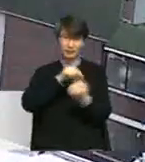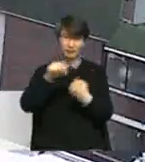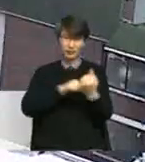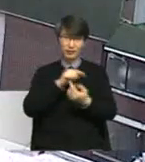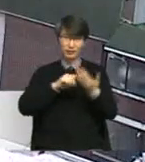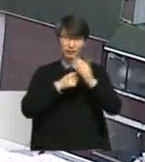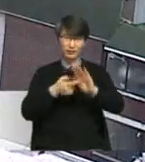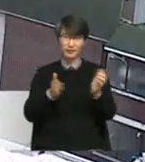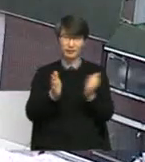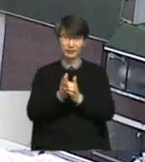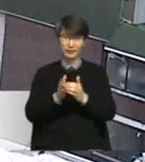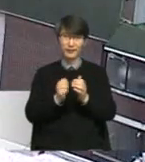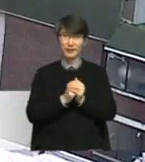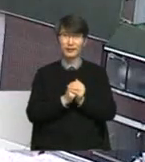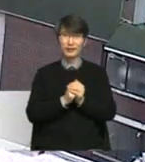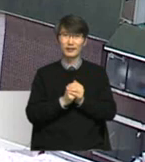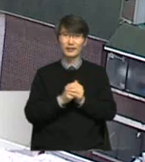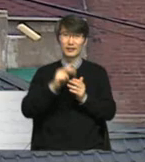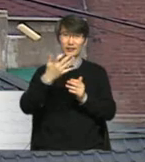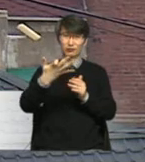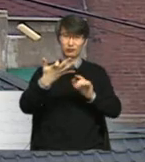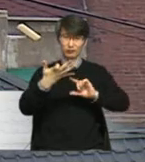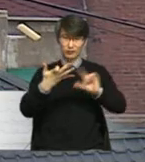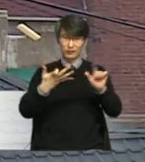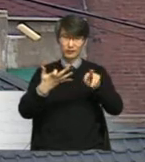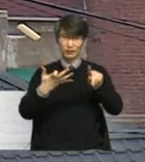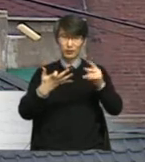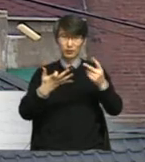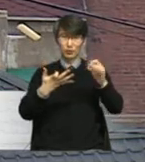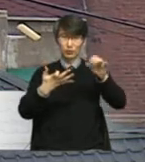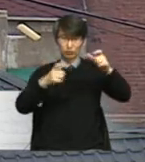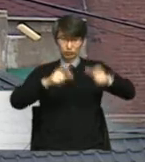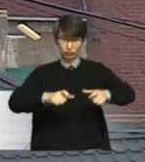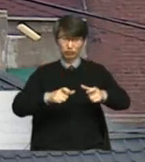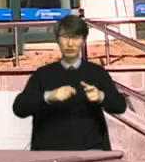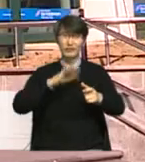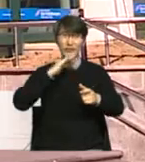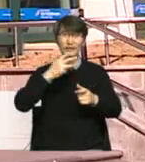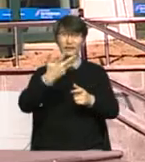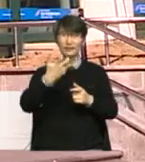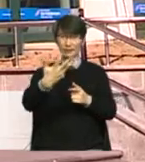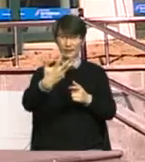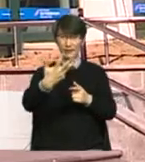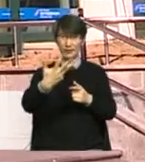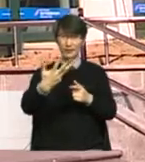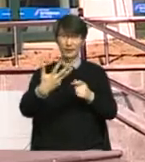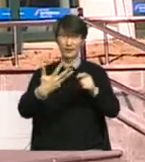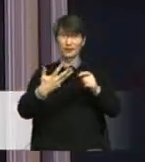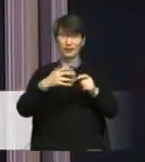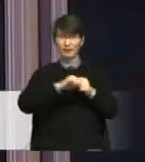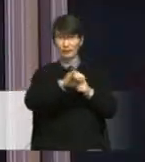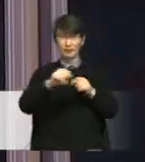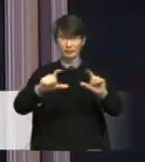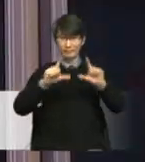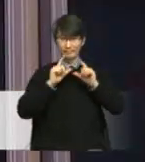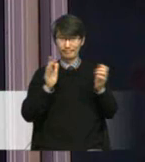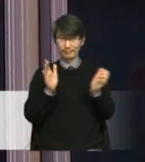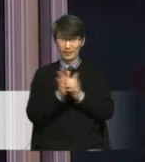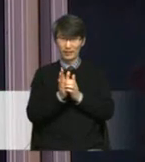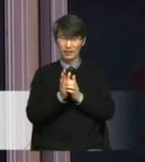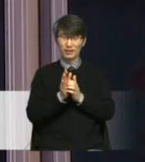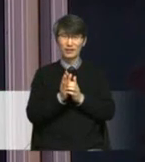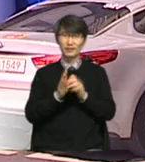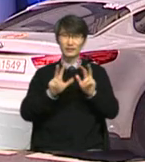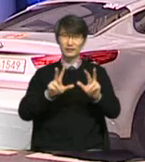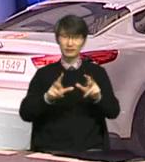가동한다고 밝혔습니다 지난 19일 성동구 사근동 에 거주하는 78세 남성이 코로나 읽고 확진 자로 판정 되면서